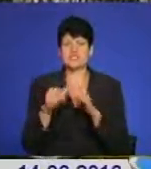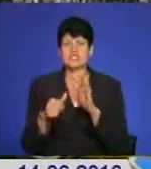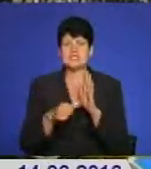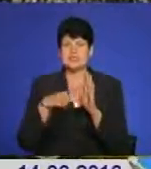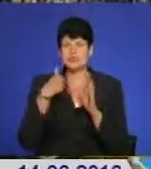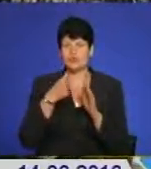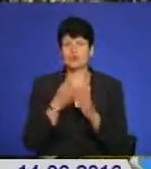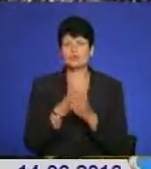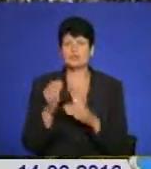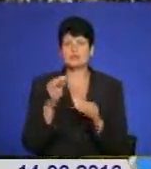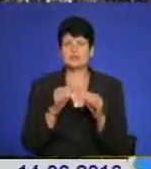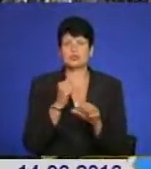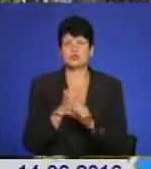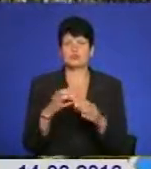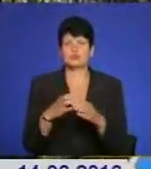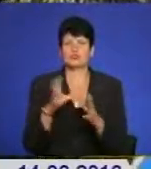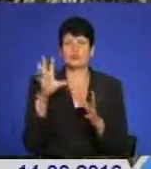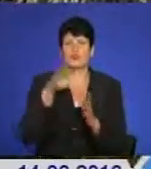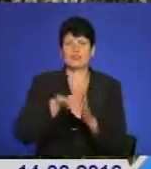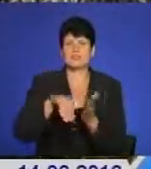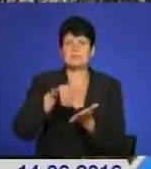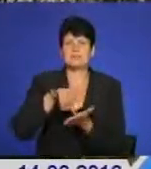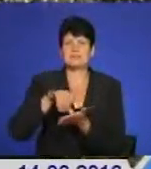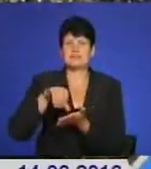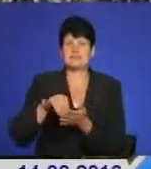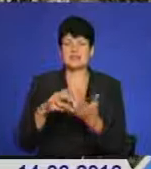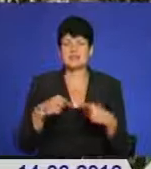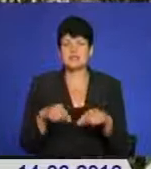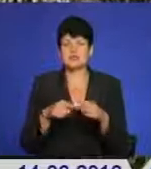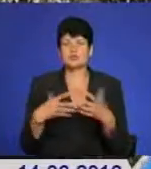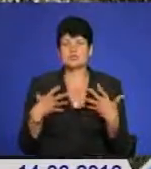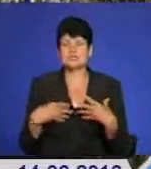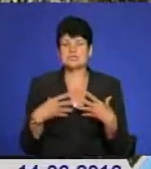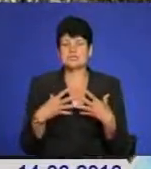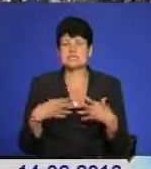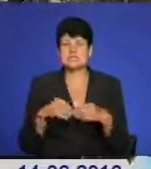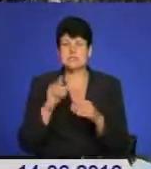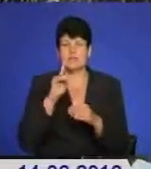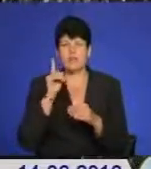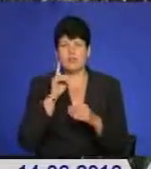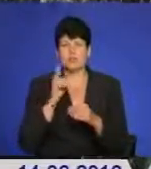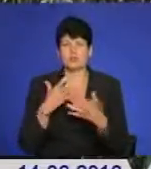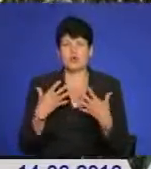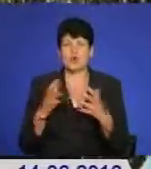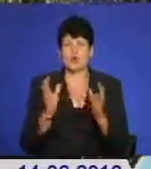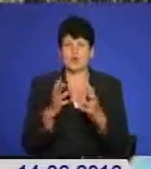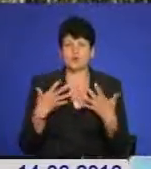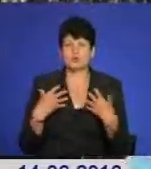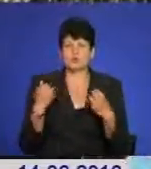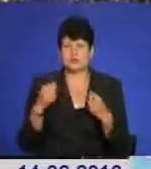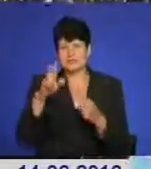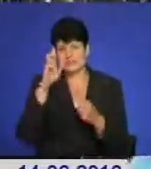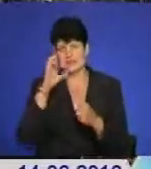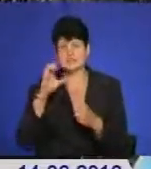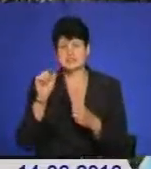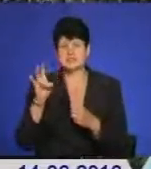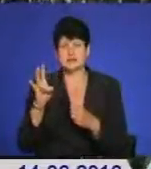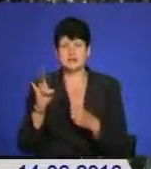До складу робочої групи входять представники відділу сім'ї та молоді, управління освіти і науки, охорони здоров'я, а також